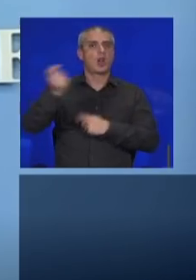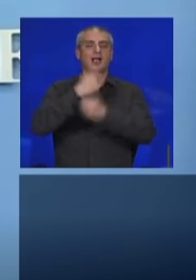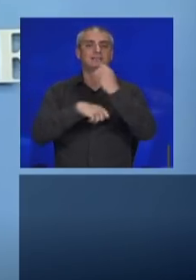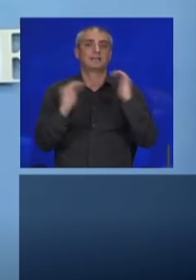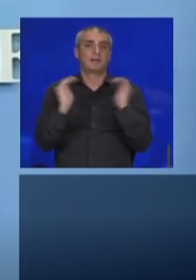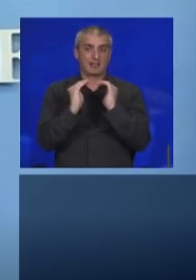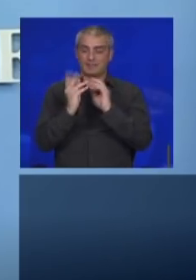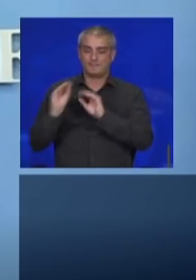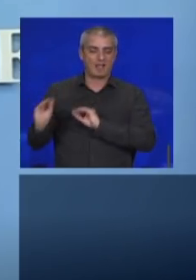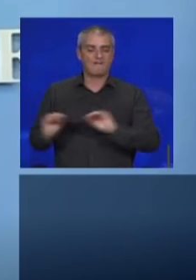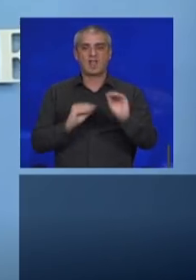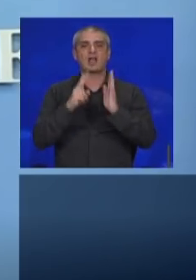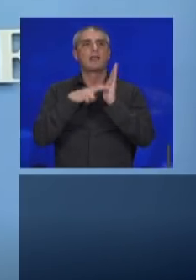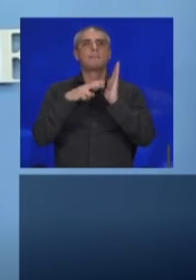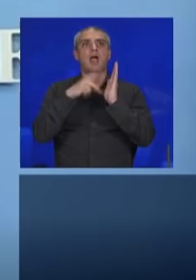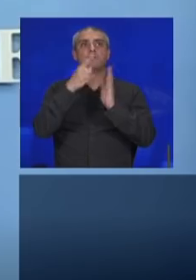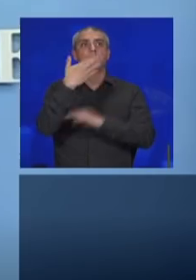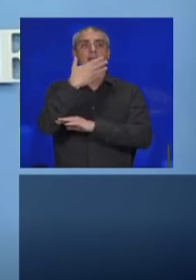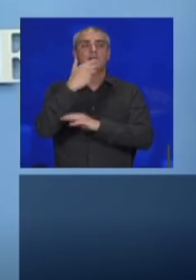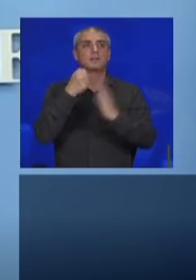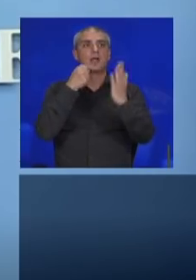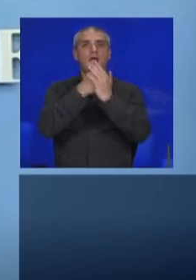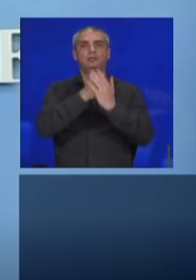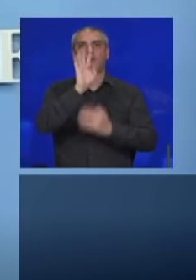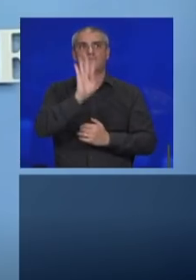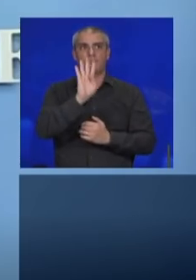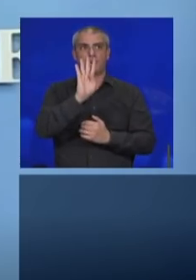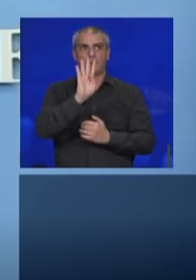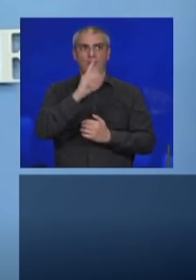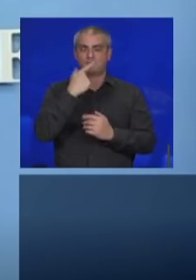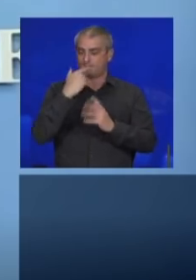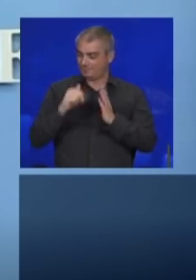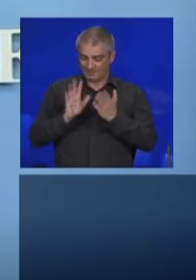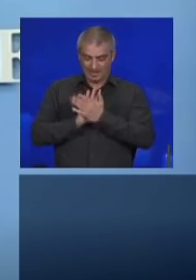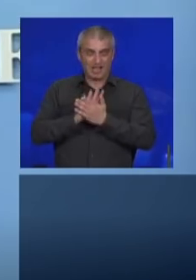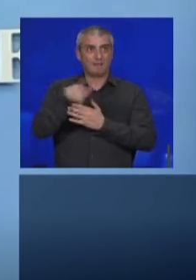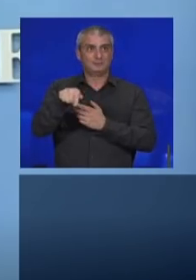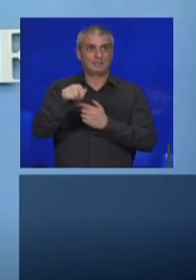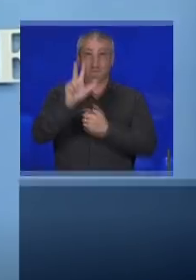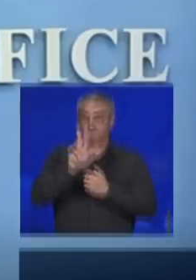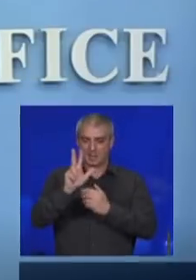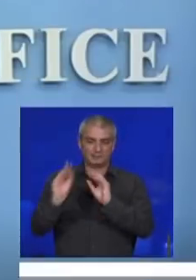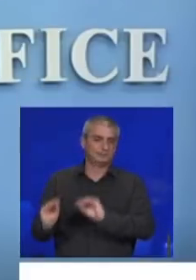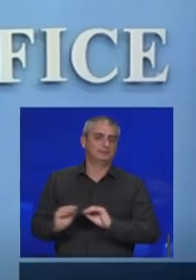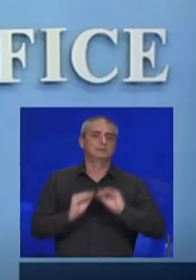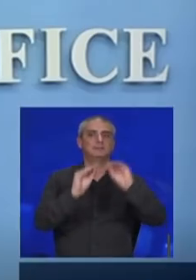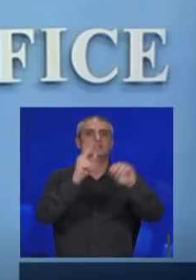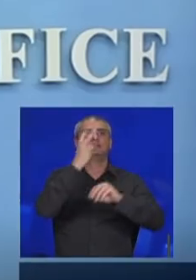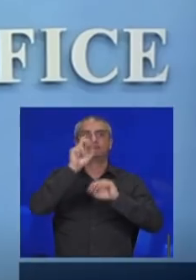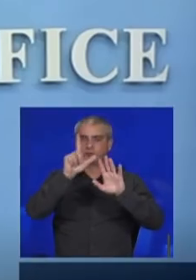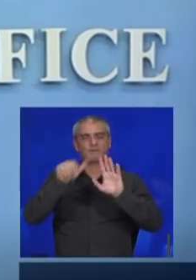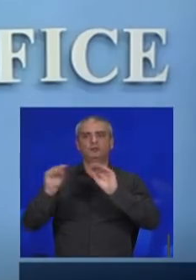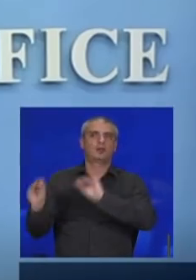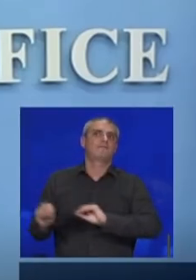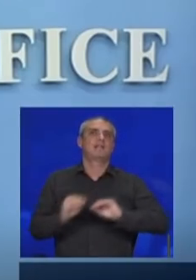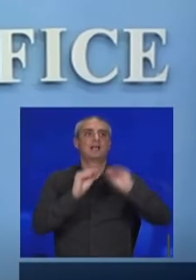המע"מ לקופת המדינה עד לסוף אפריל. זאת אומרת, זה זז 115 למרץ ל-27, ועכשיו הזזנו את זה ל-27